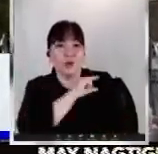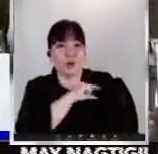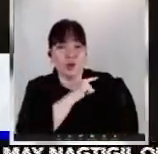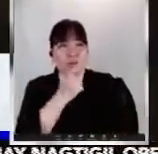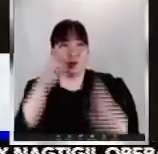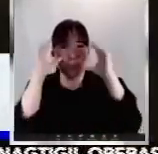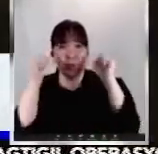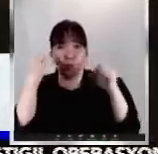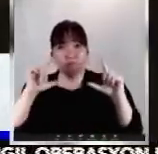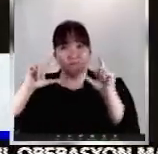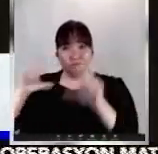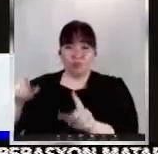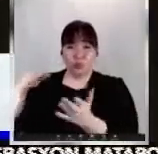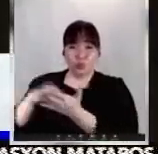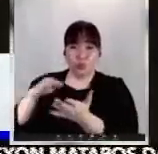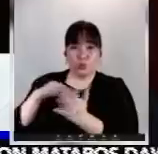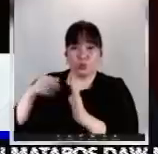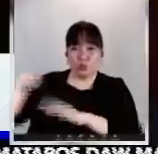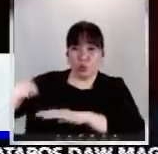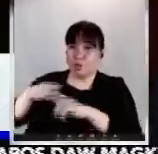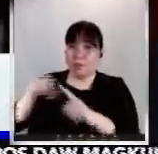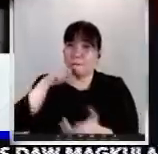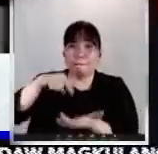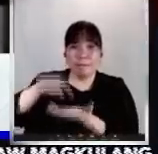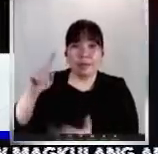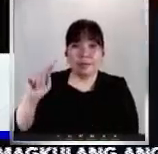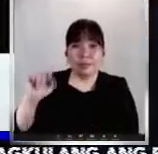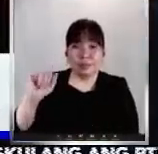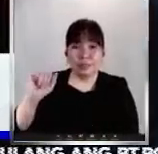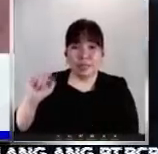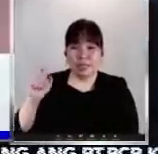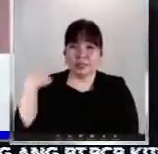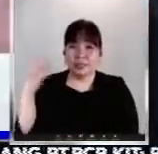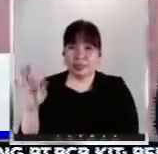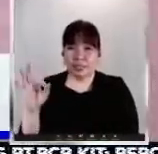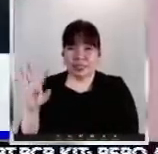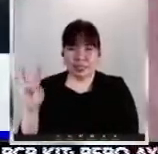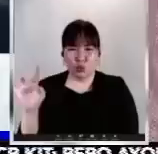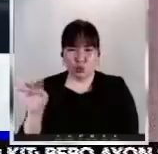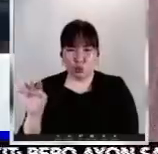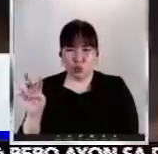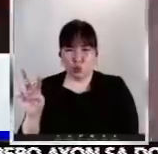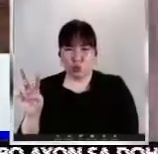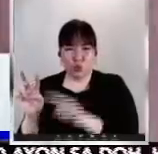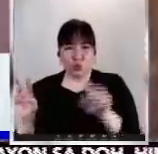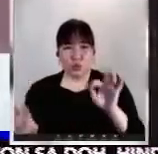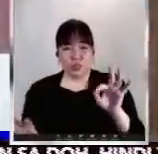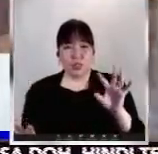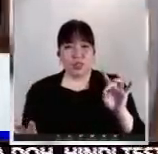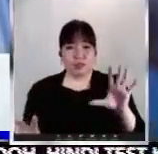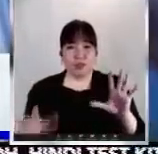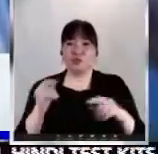mahatulan ng korte sa hindi pagbabayad ng buwis mula 1982 hanggang 1985 at mapatawa ng parusang